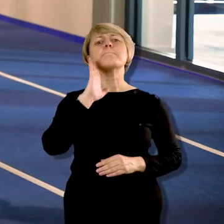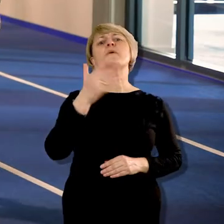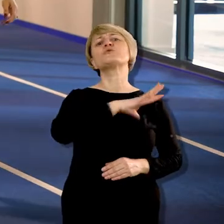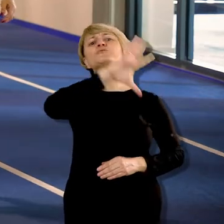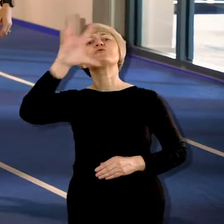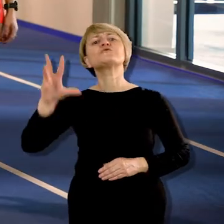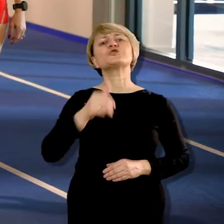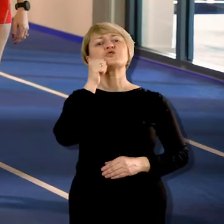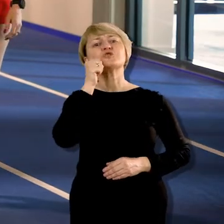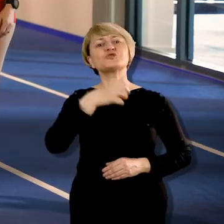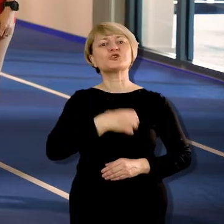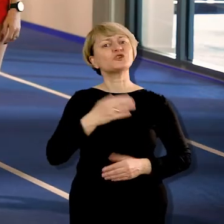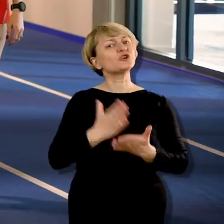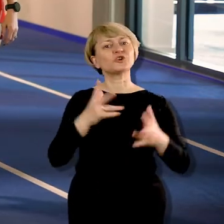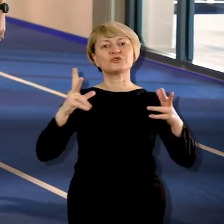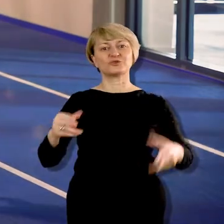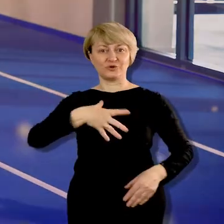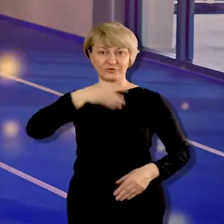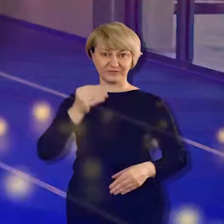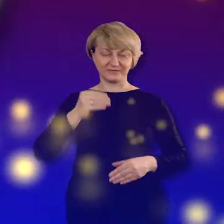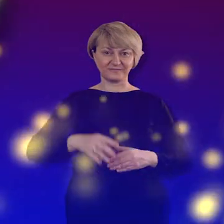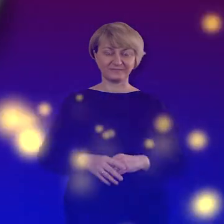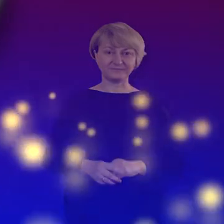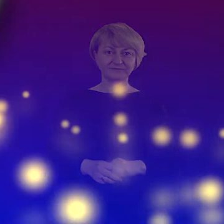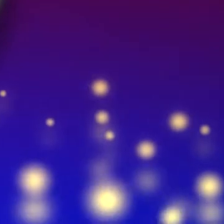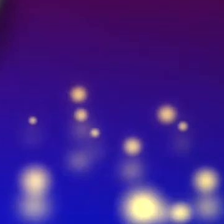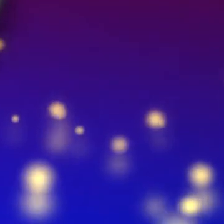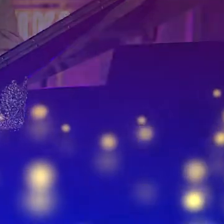Bądźmy życzliwi codziennie, a nie tylko od święta.